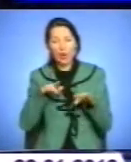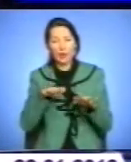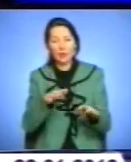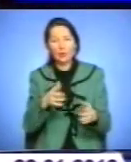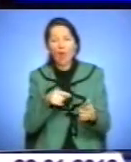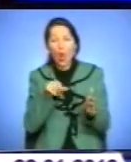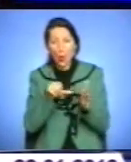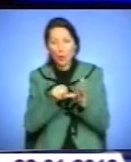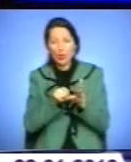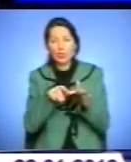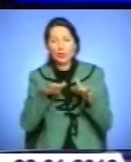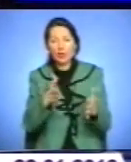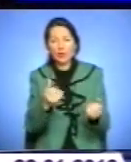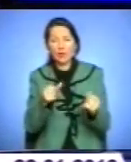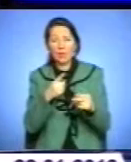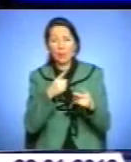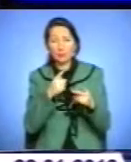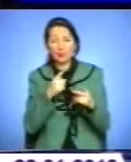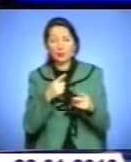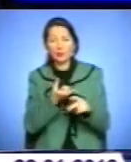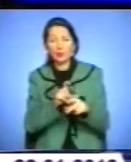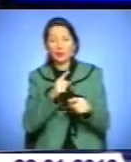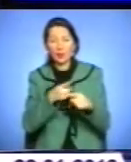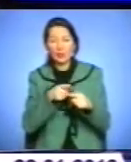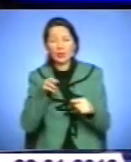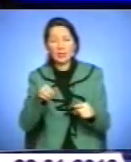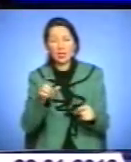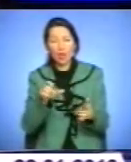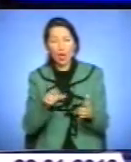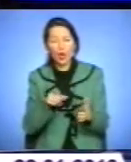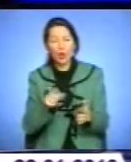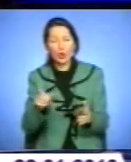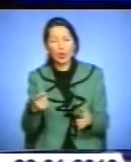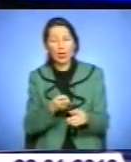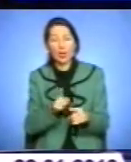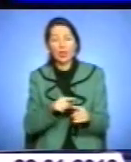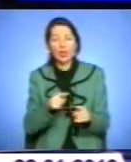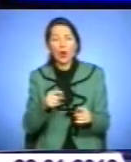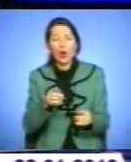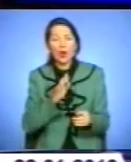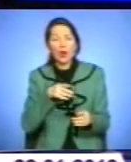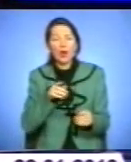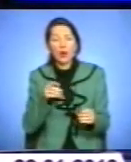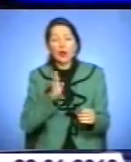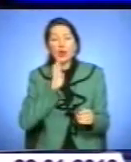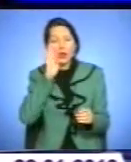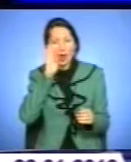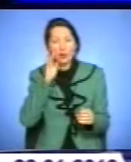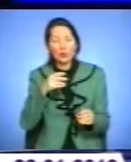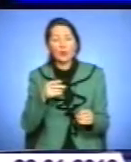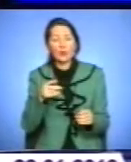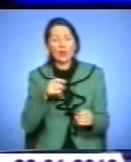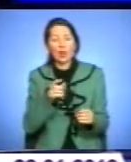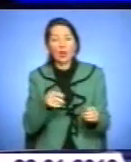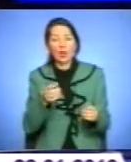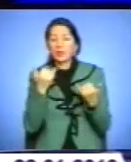людей. 40 років тому в морозяний ранок 22 січня надзвичайна подія сколихнула тихий провінційний Чортків. Над